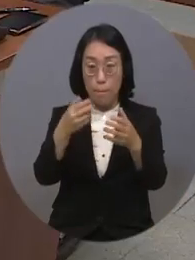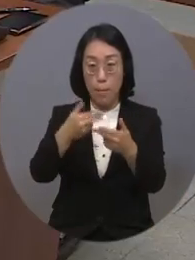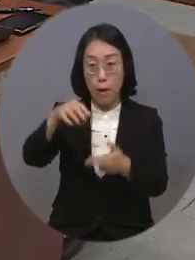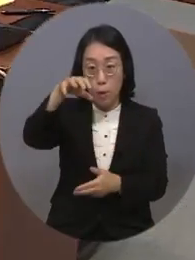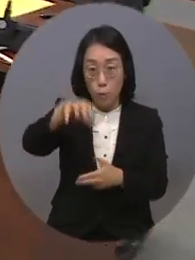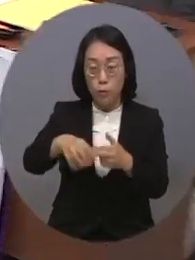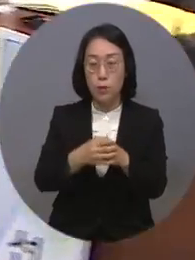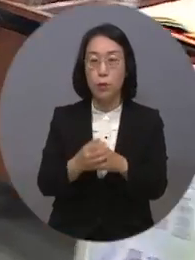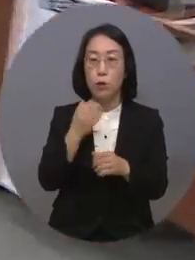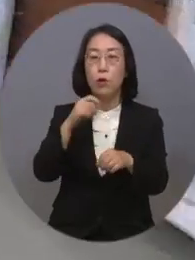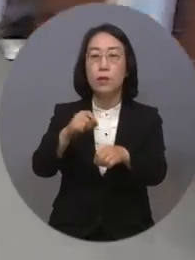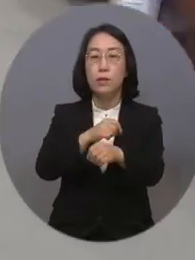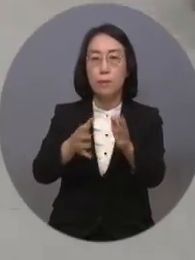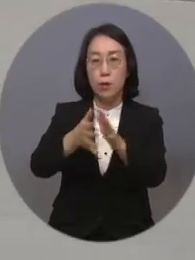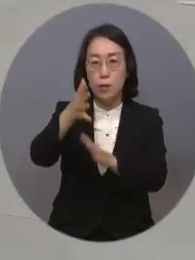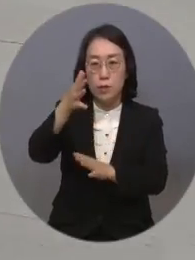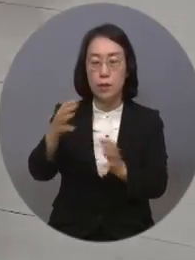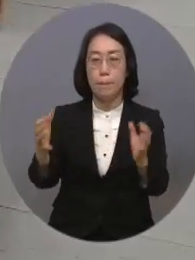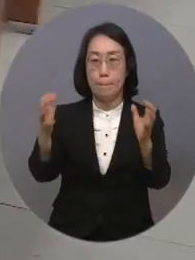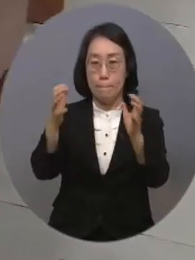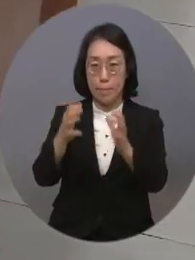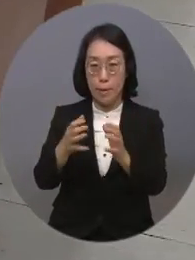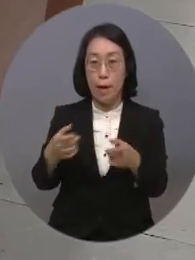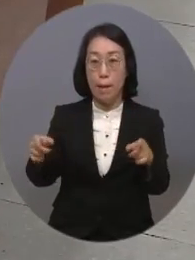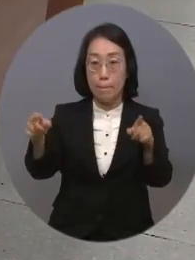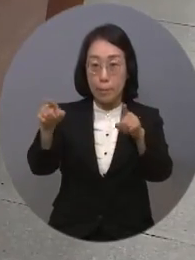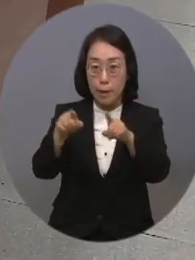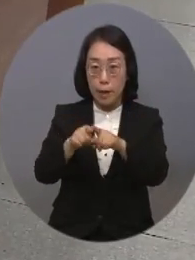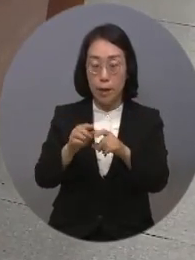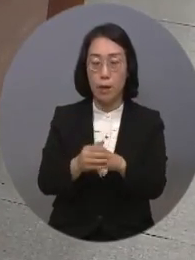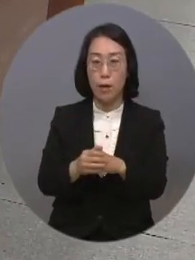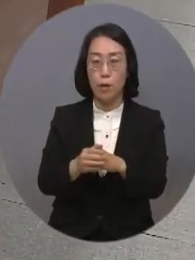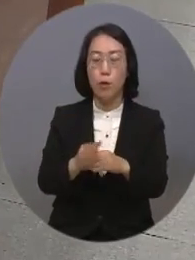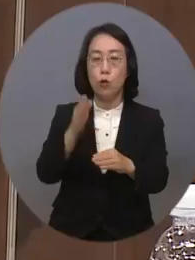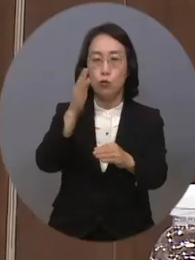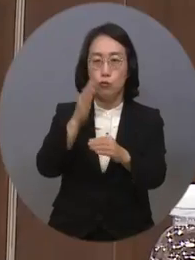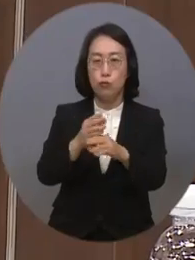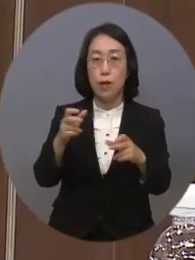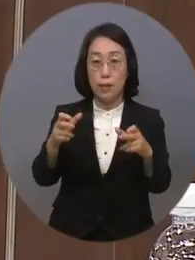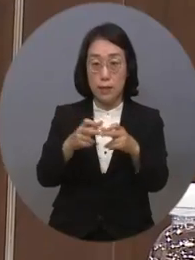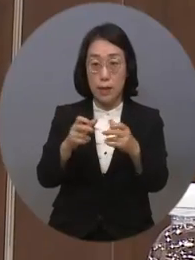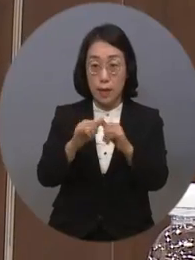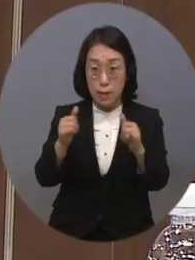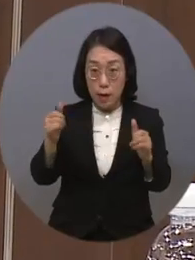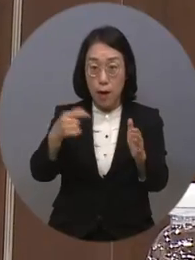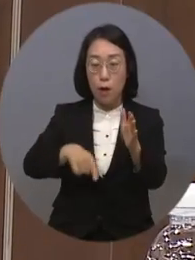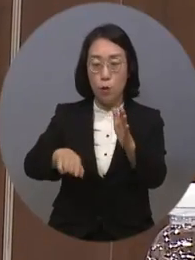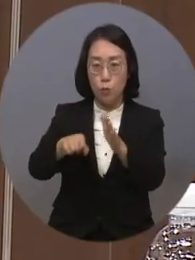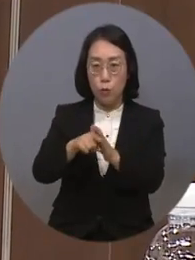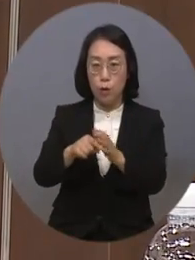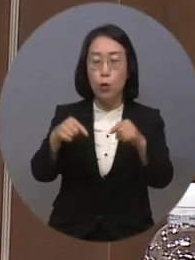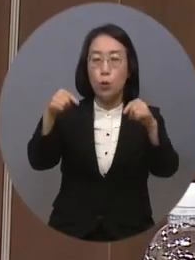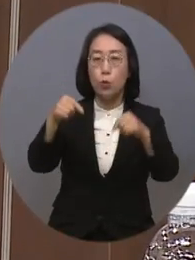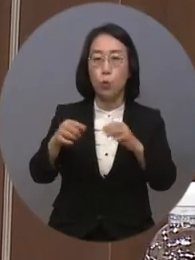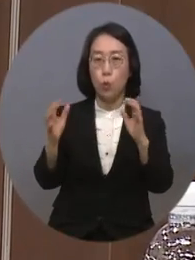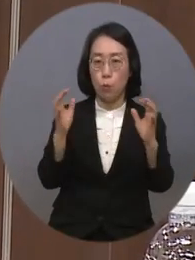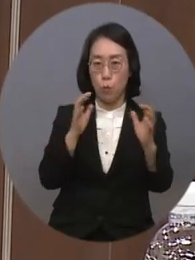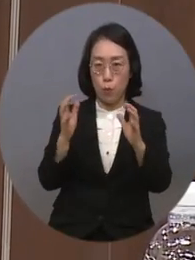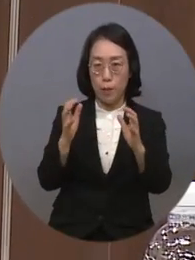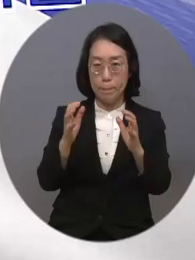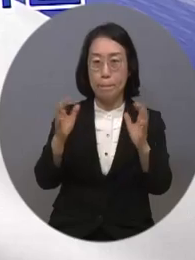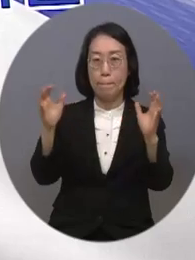한국척수장애인협회 서울특별시협회와 공동으로 중도장애인의 권리보장 및 자립지원을 위한 토론회를